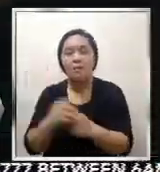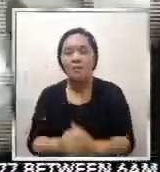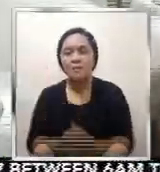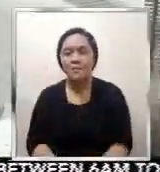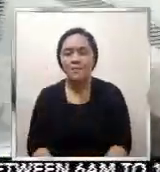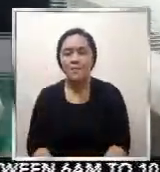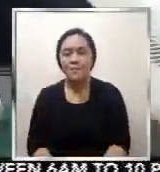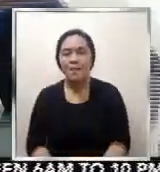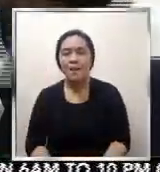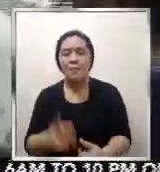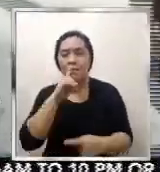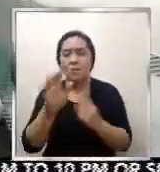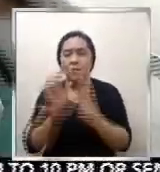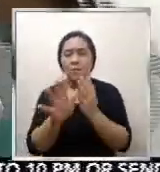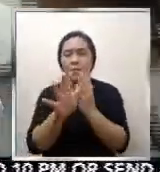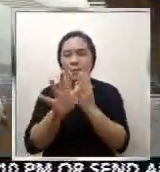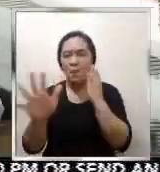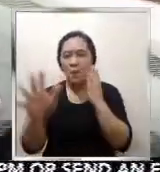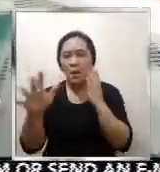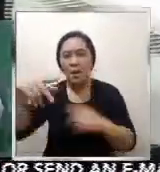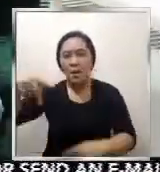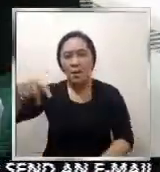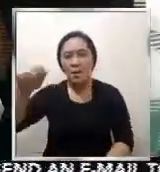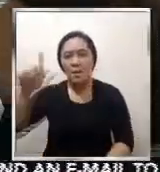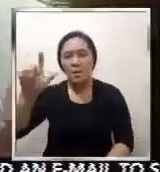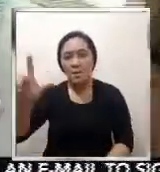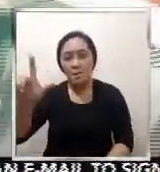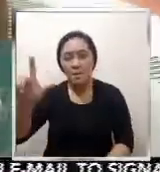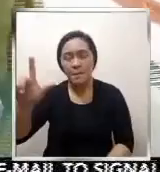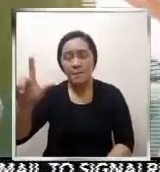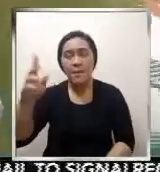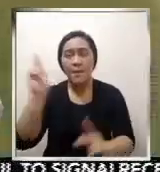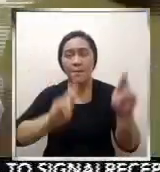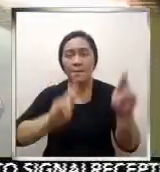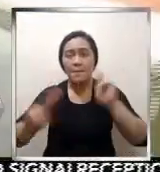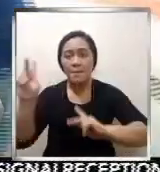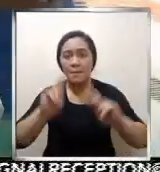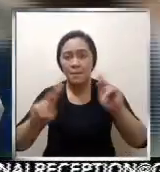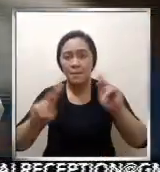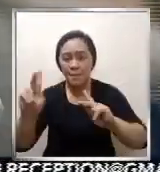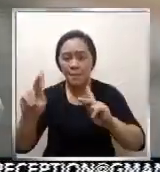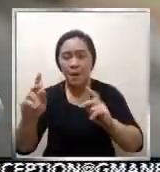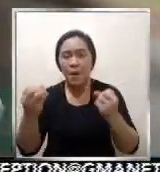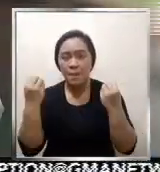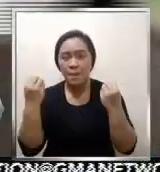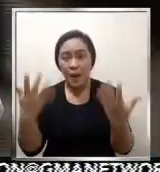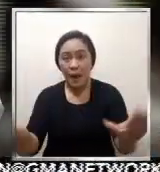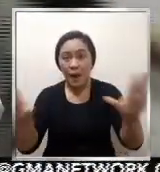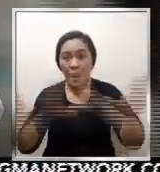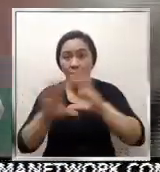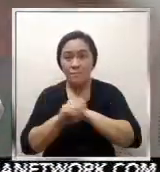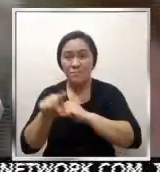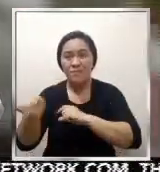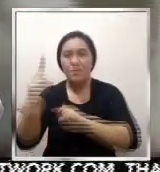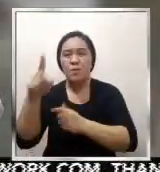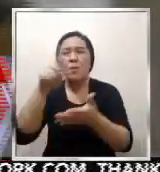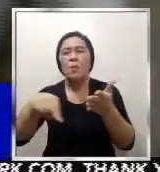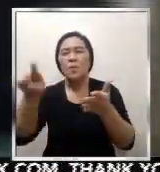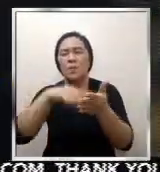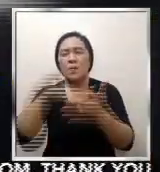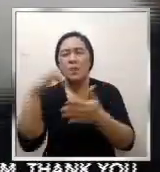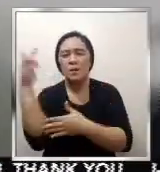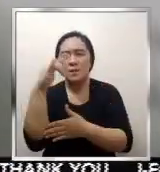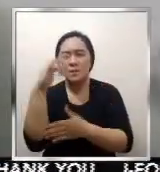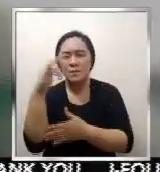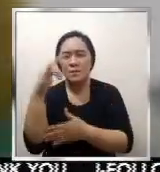sa Philippine Airlines ticketing office ng mga taong nagpaparibook matapos ma-cancel ang kanilang flight. We encourage everybody to please check